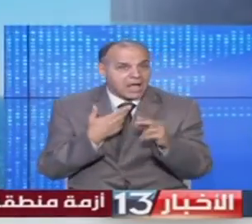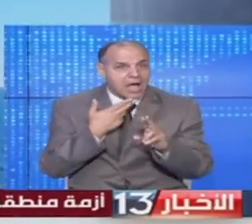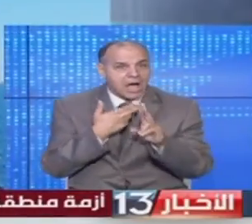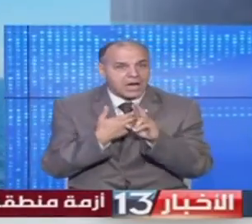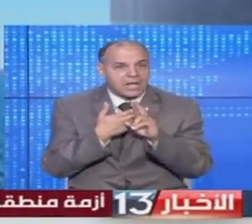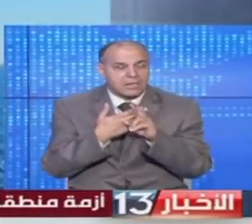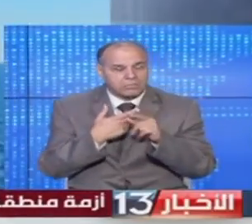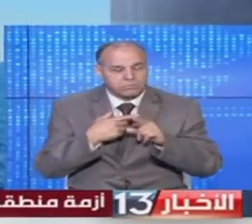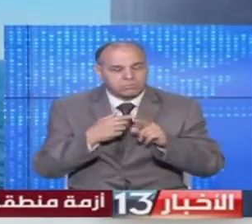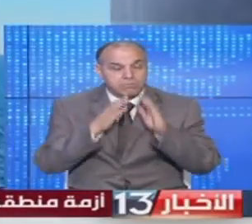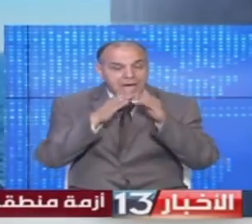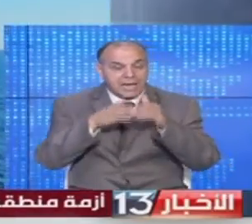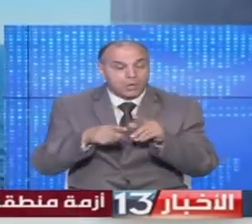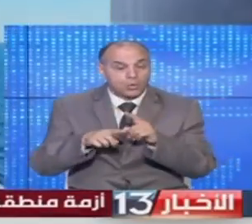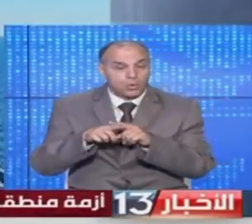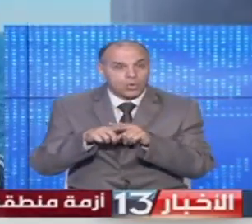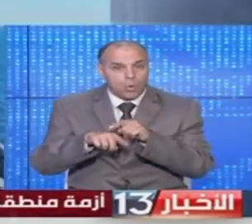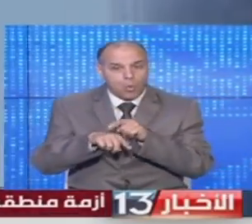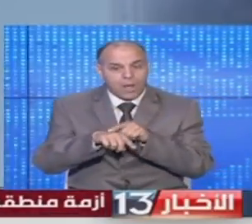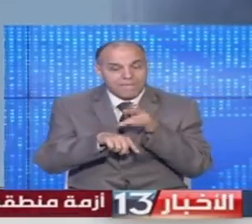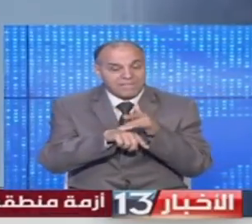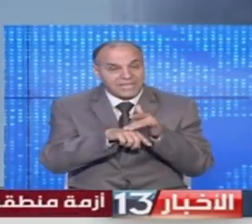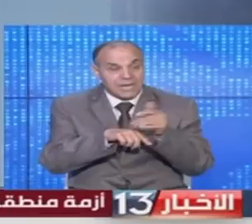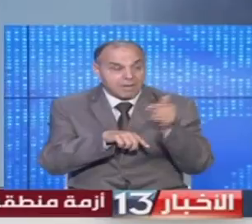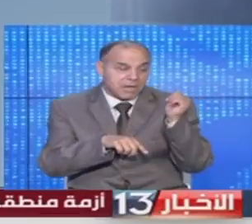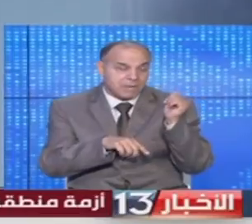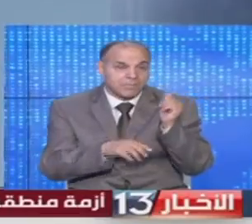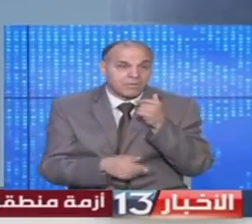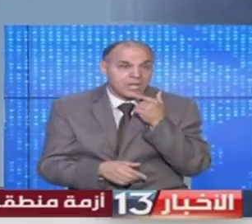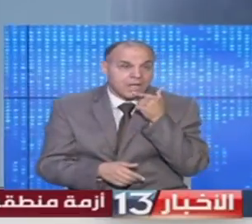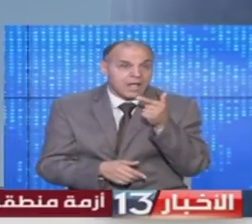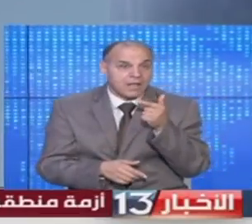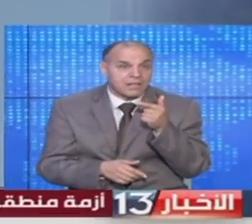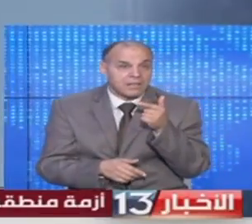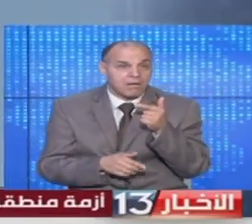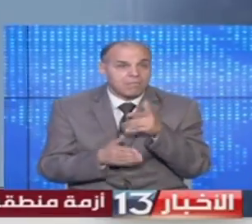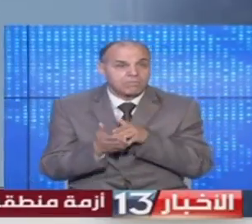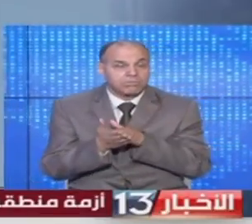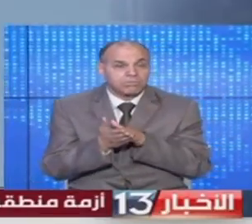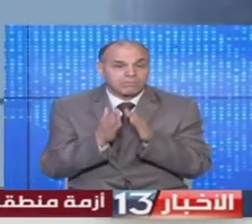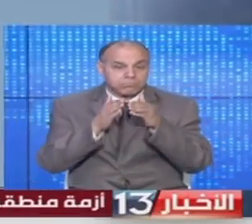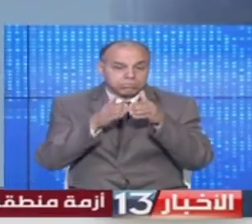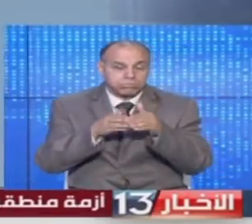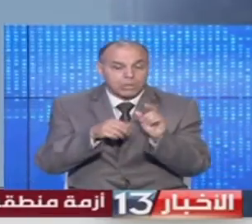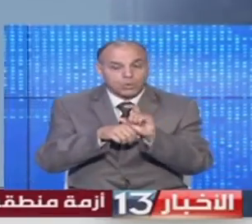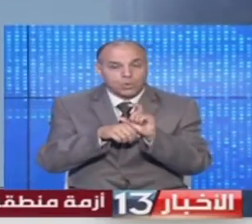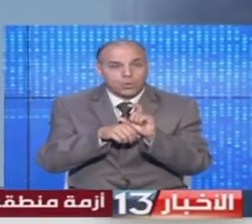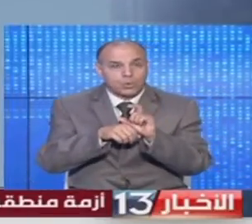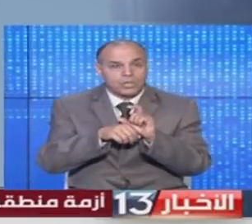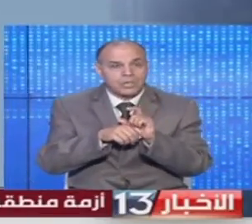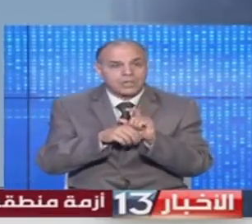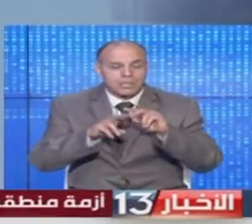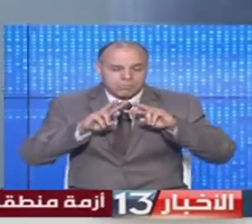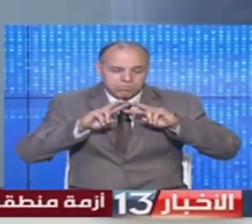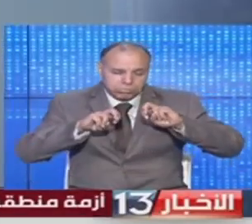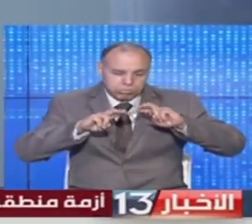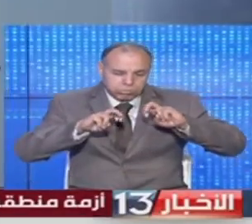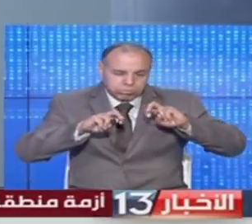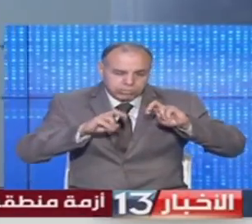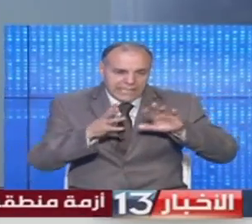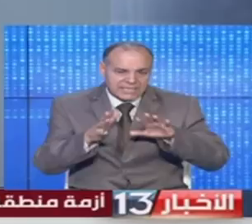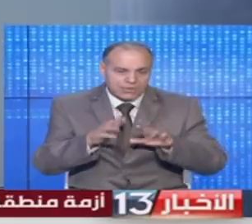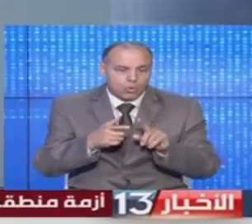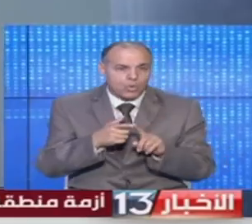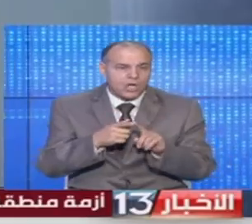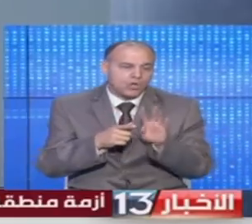اعلان البحريه التركيه في ساعه متاخره الليله الماضيه قيم سفينه تركيه بانشطه مسح زلزاليا